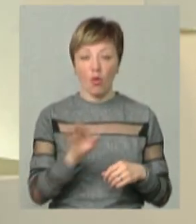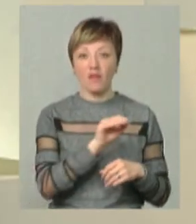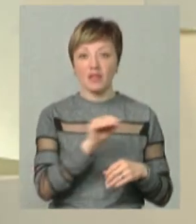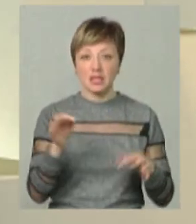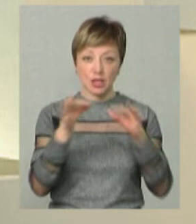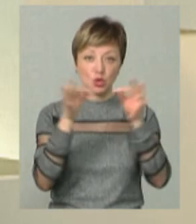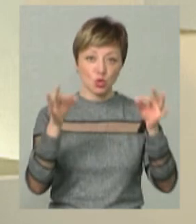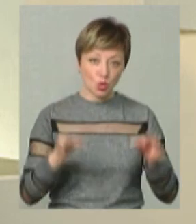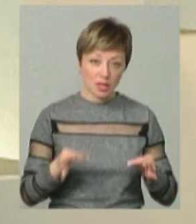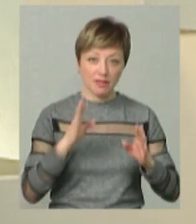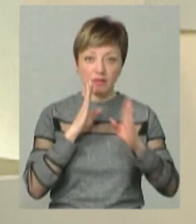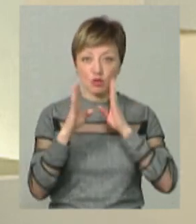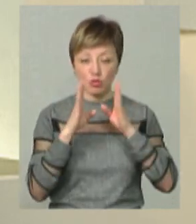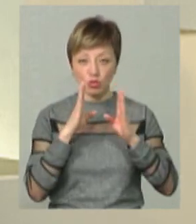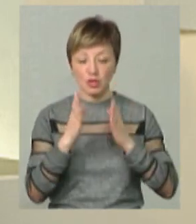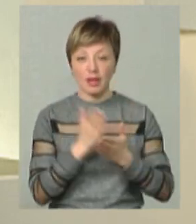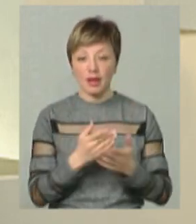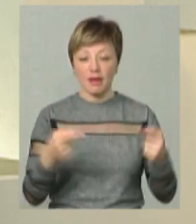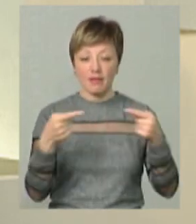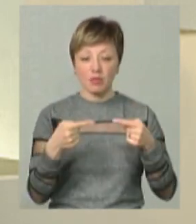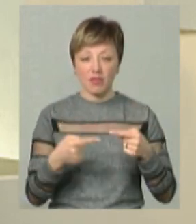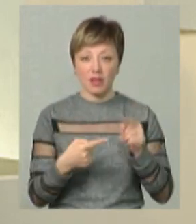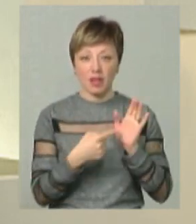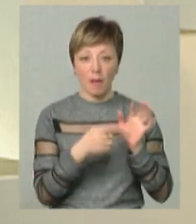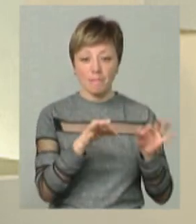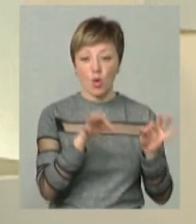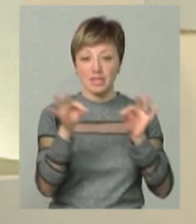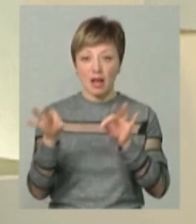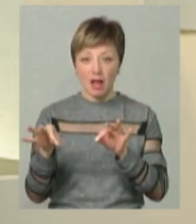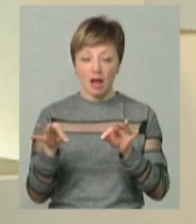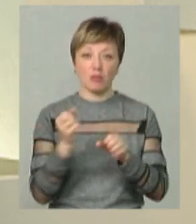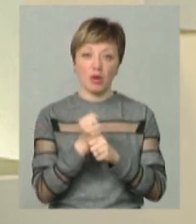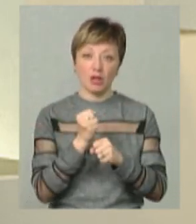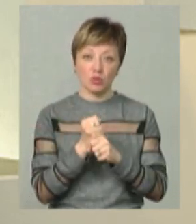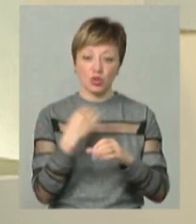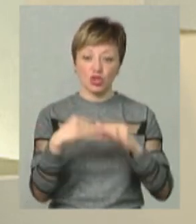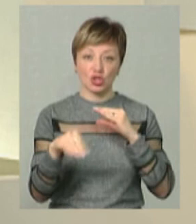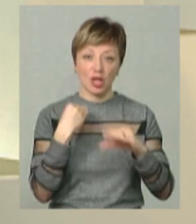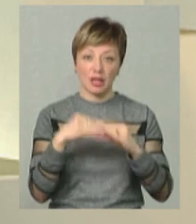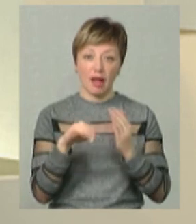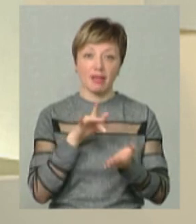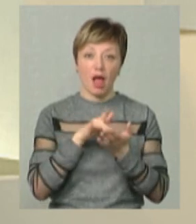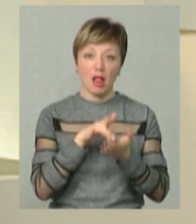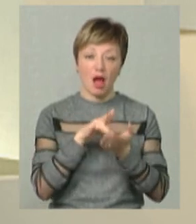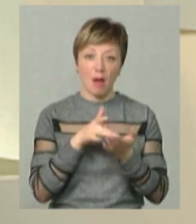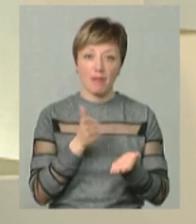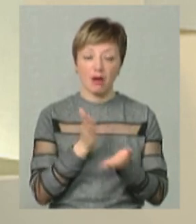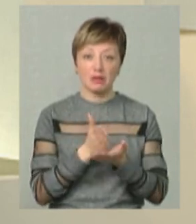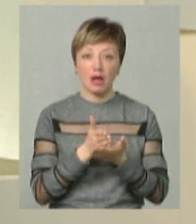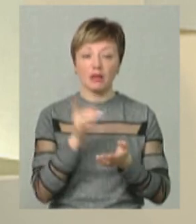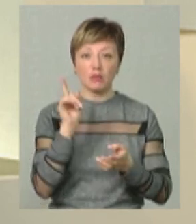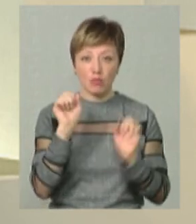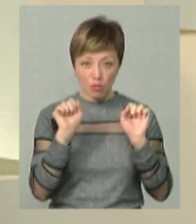офіційній сторінці і в Фейсбуці є відповідне посилання, що працює такий чат-бот на телеграм-канал, відповідно, де